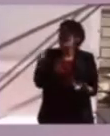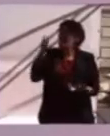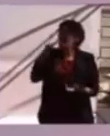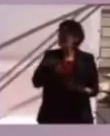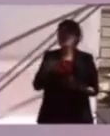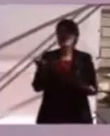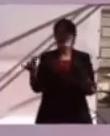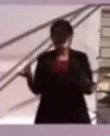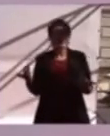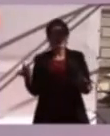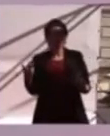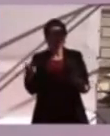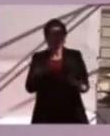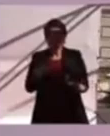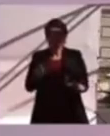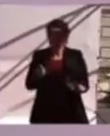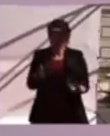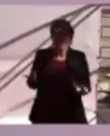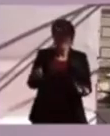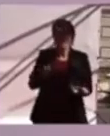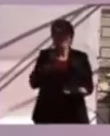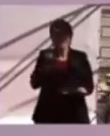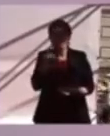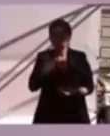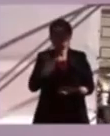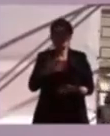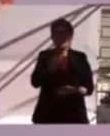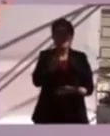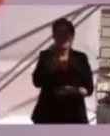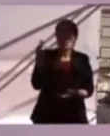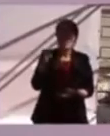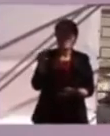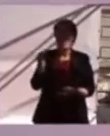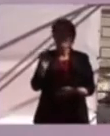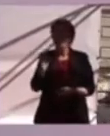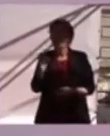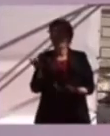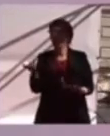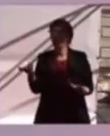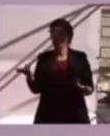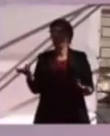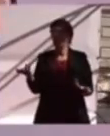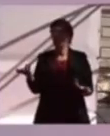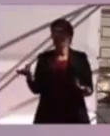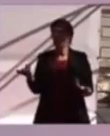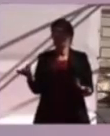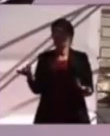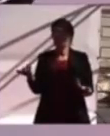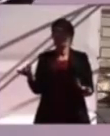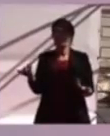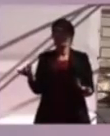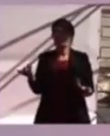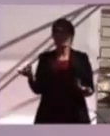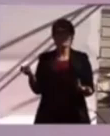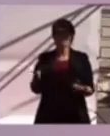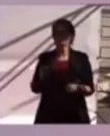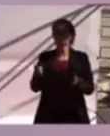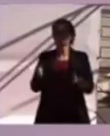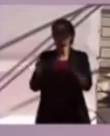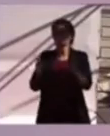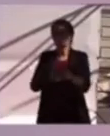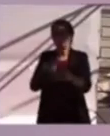come trova il tampone o come affronto questo tema ha come ri l se per caso devo riallestire dei reparti che aveva smantellato